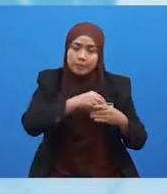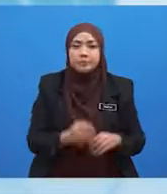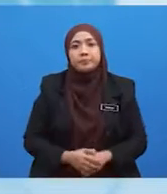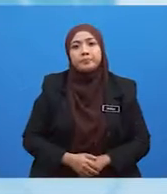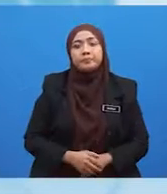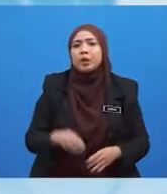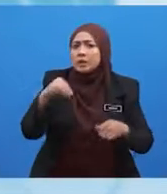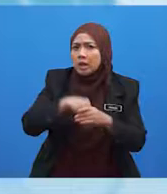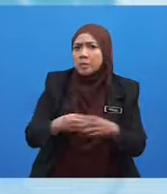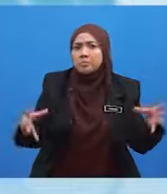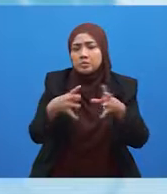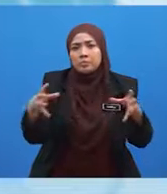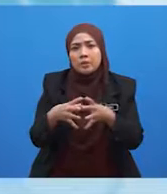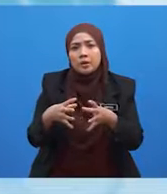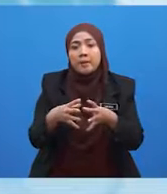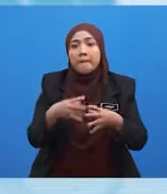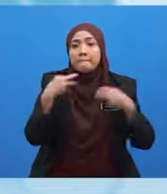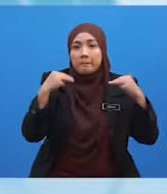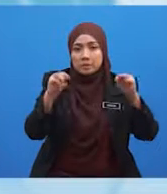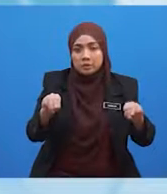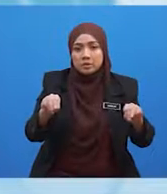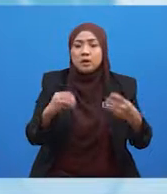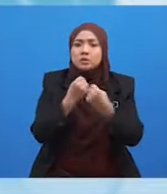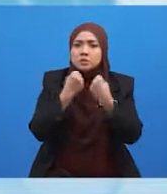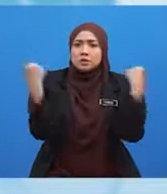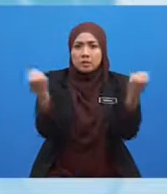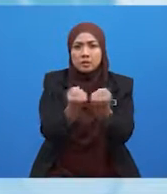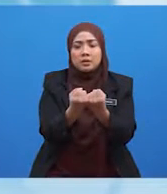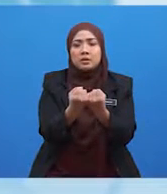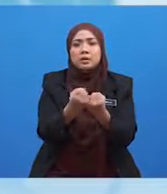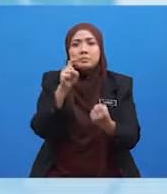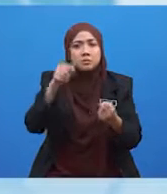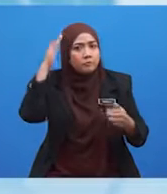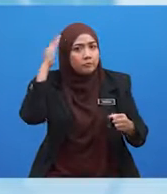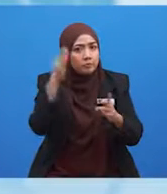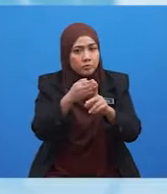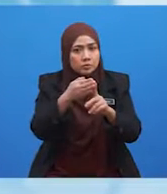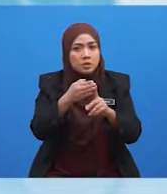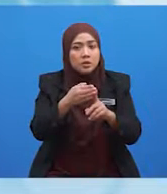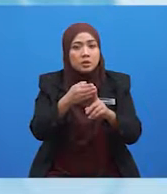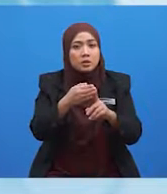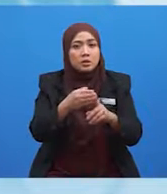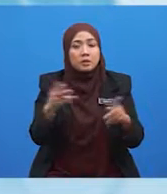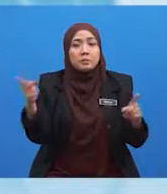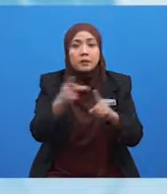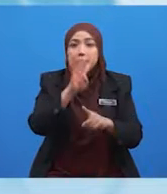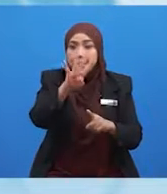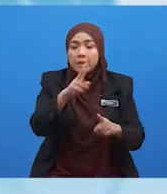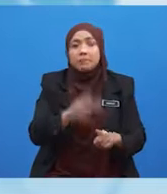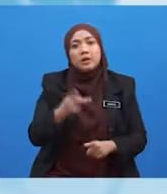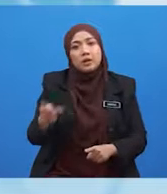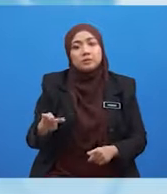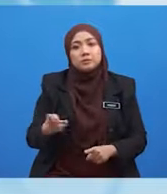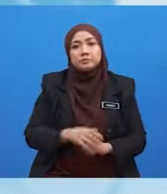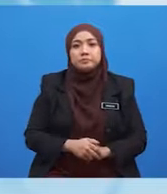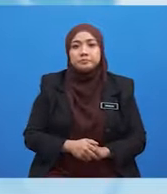dalam campuran pemasaran Syariah Haruskah memfokuskan pada empat perkara atau dikenali sebagai